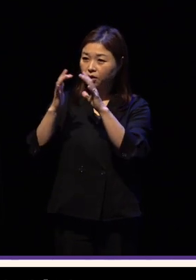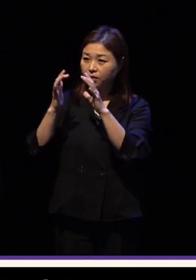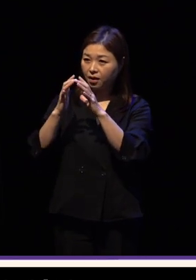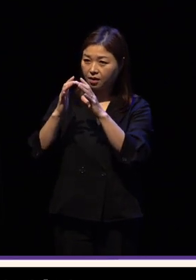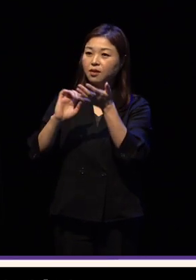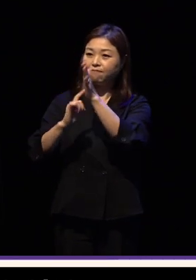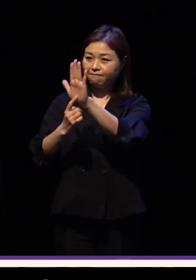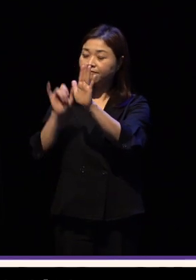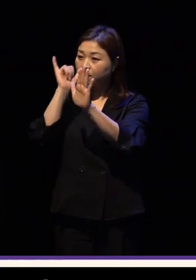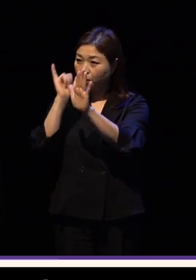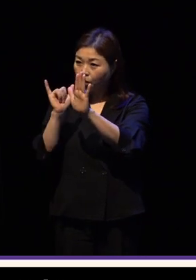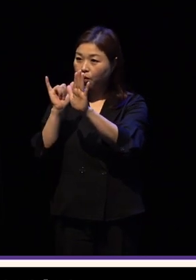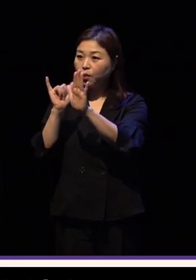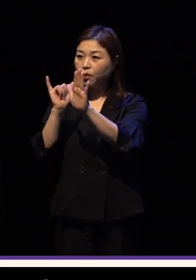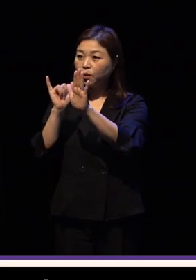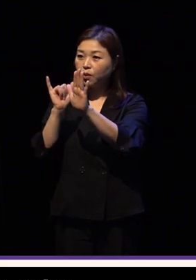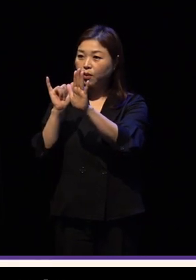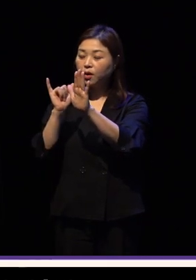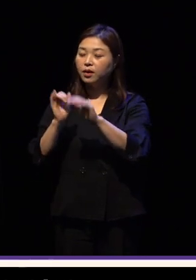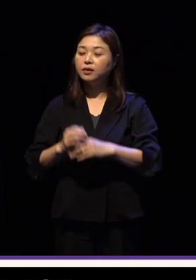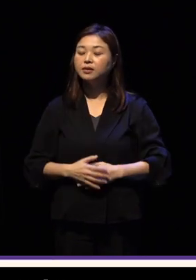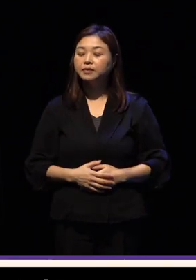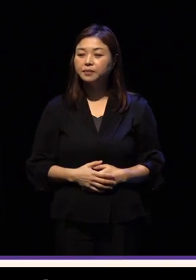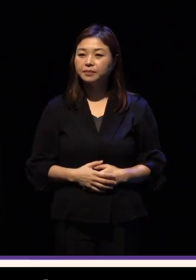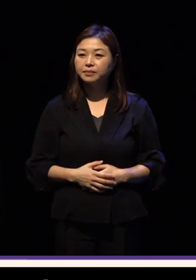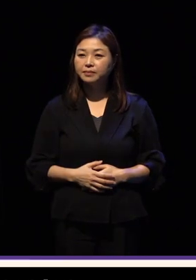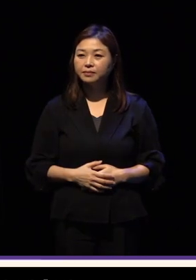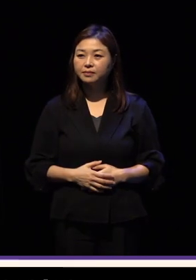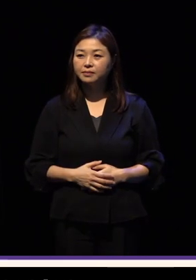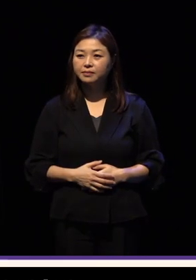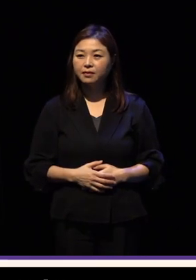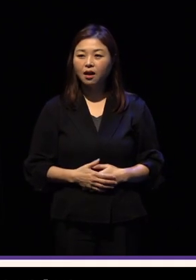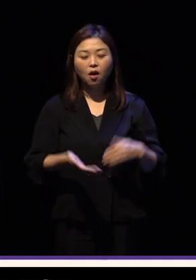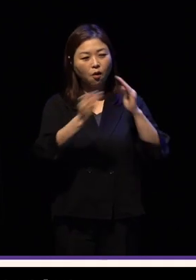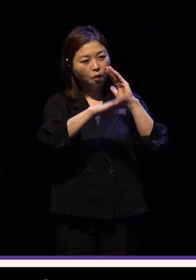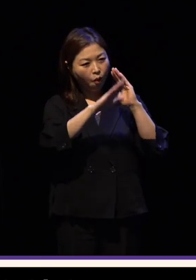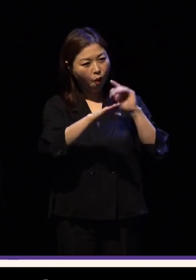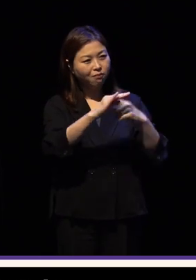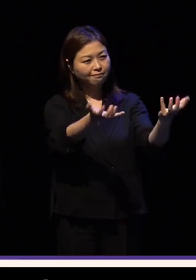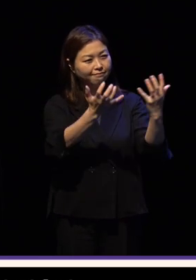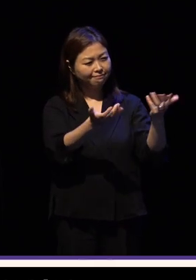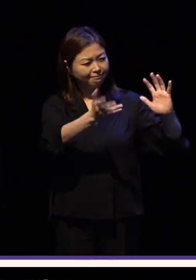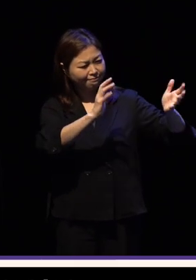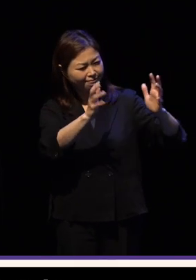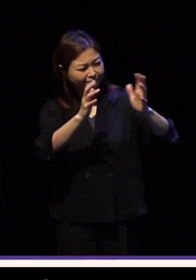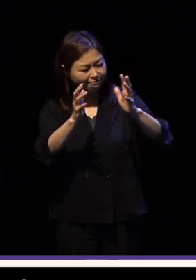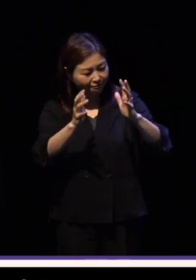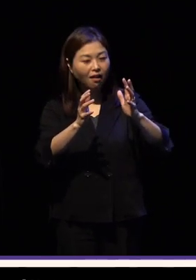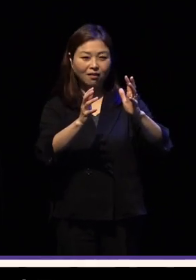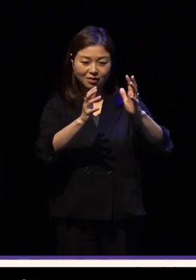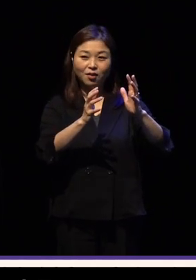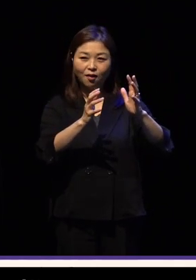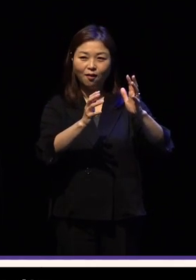됐고 또 여러 차례 공청회를 하고 그래서 그런지 다